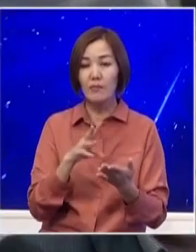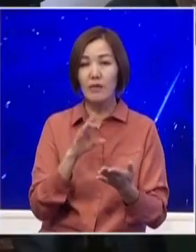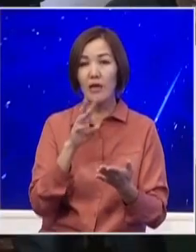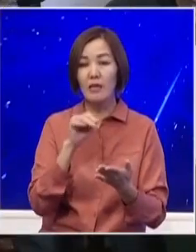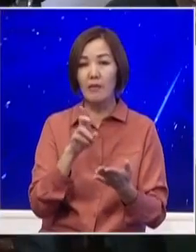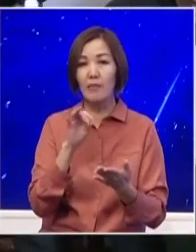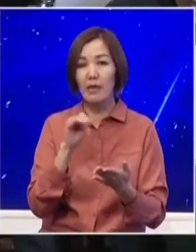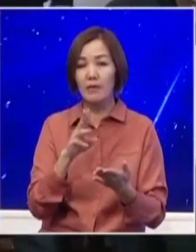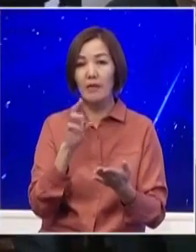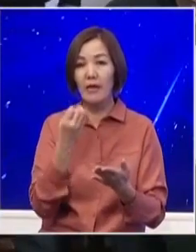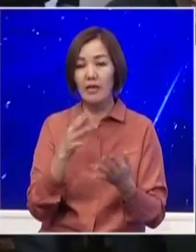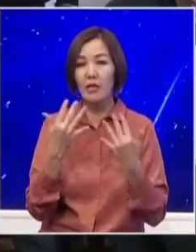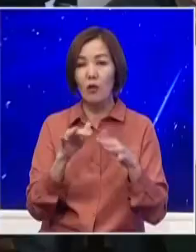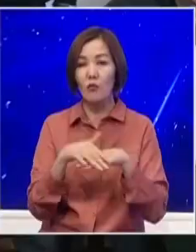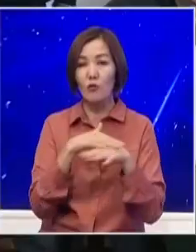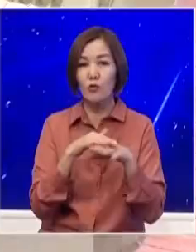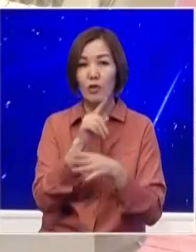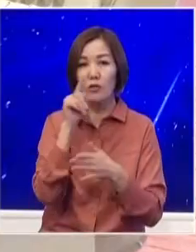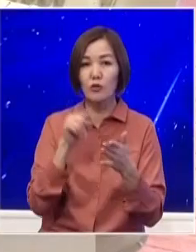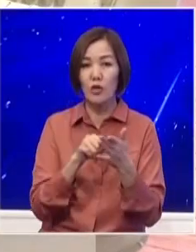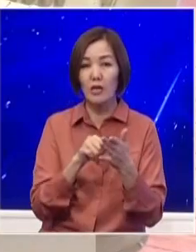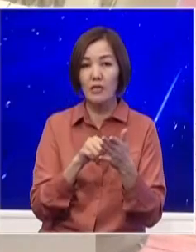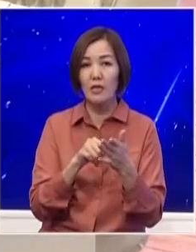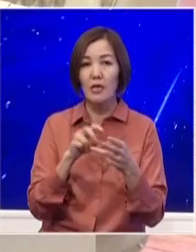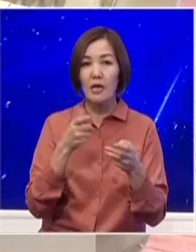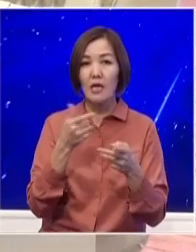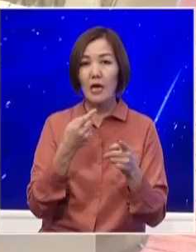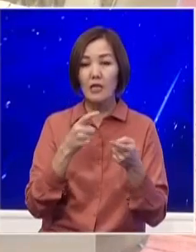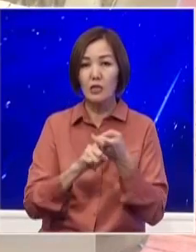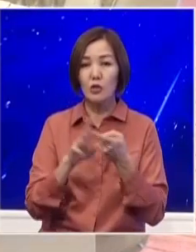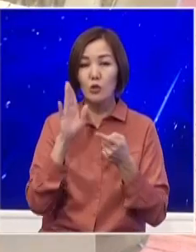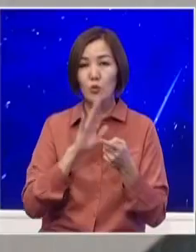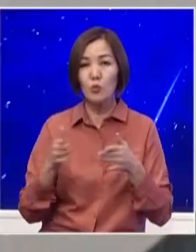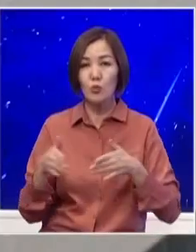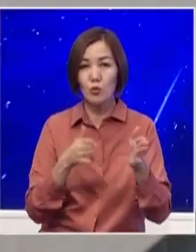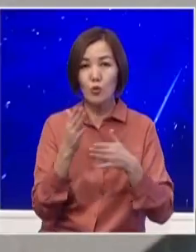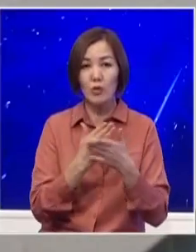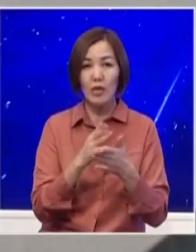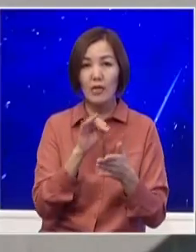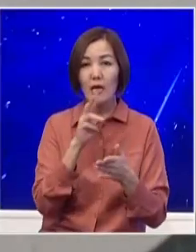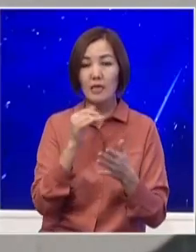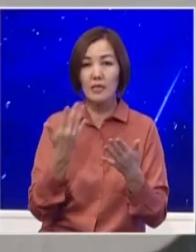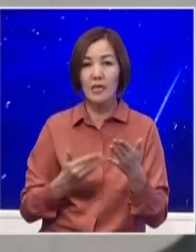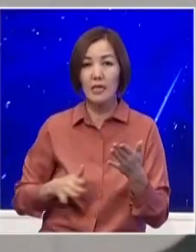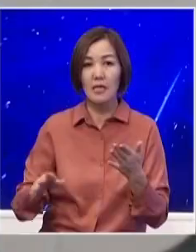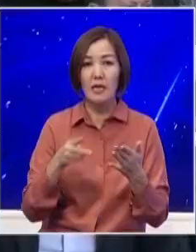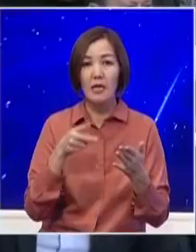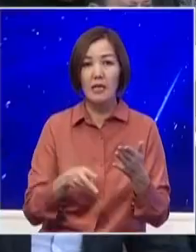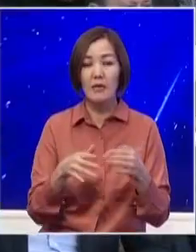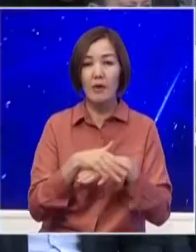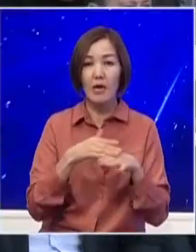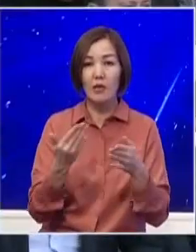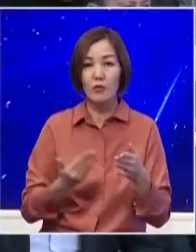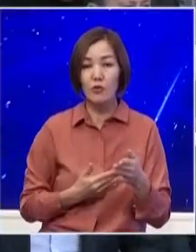Бақтыбай, Қайнарлы ауылдарының тұрғындары көтерген мәселе газ, ауыз су, жол болды. Тіпті Ақын Сара елді мекенінде 2000 халық тұрса